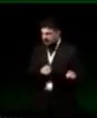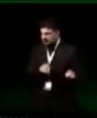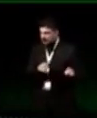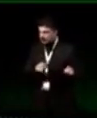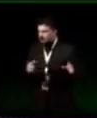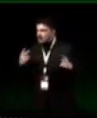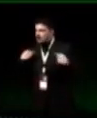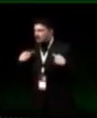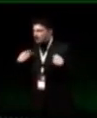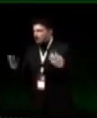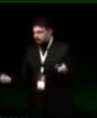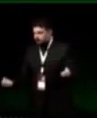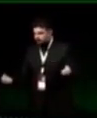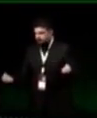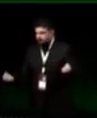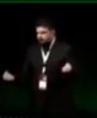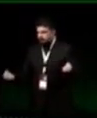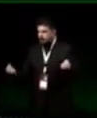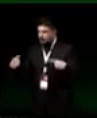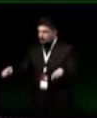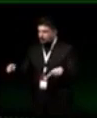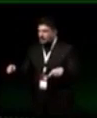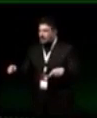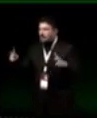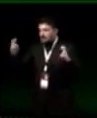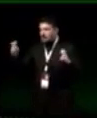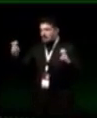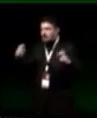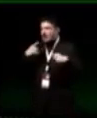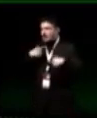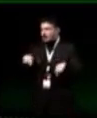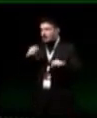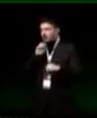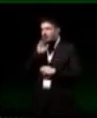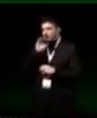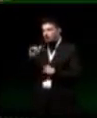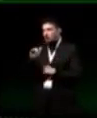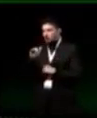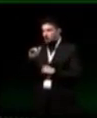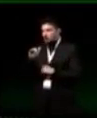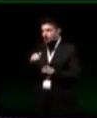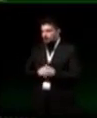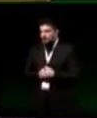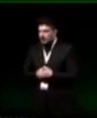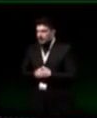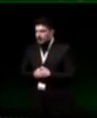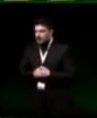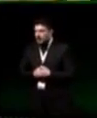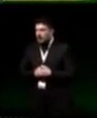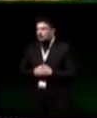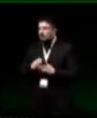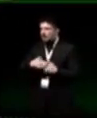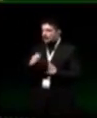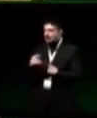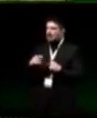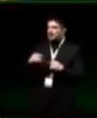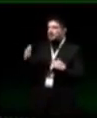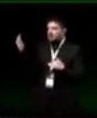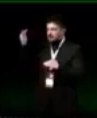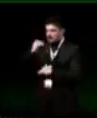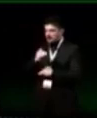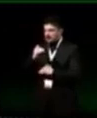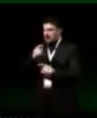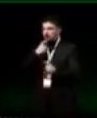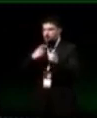giorni. Questi sono i temi su cui dovremo farci sentire nei prossimi mesi, senza stare dalla mattina alla sera a